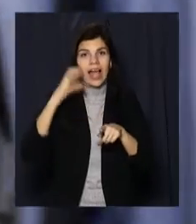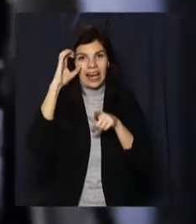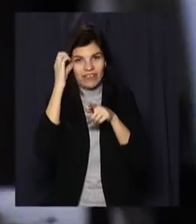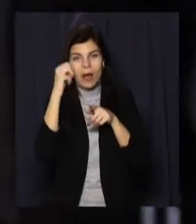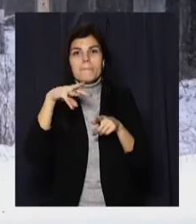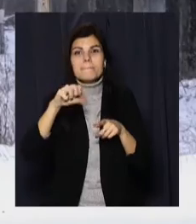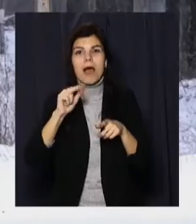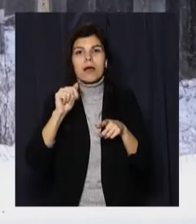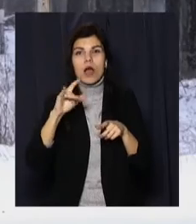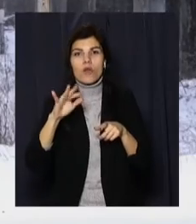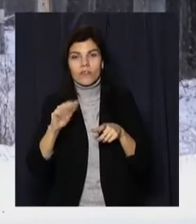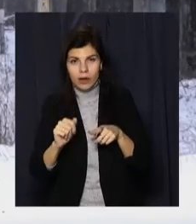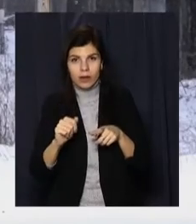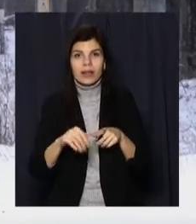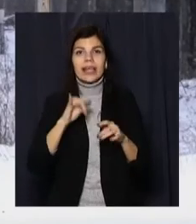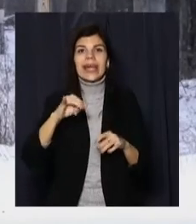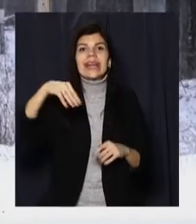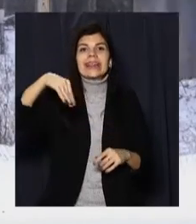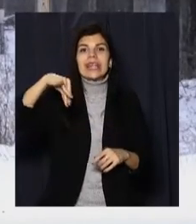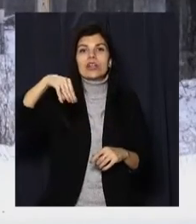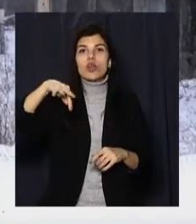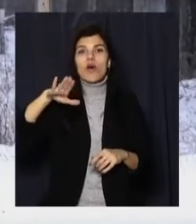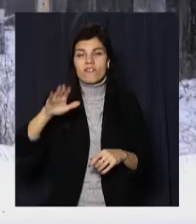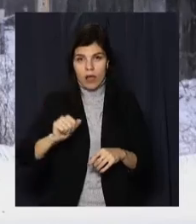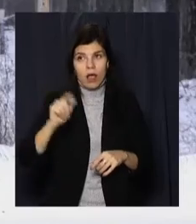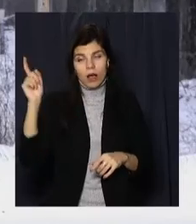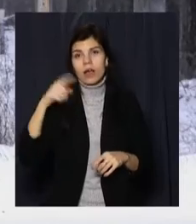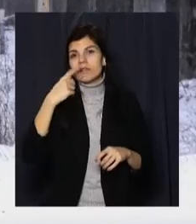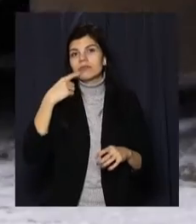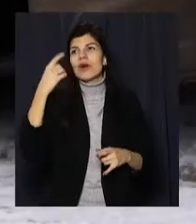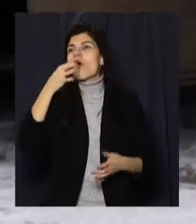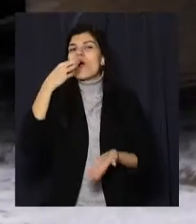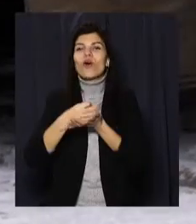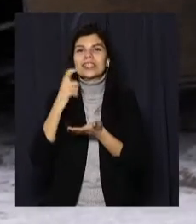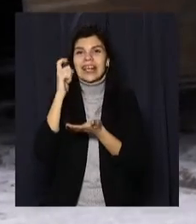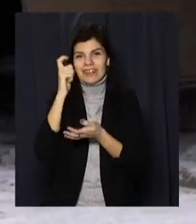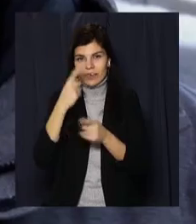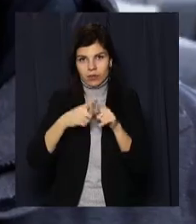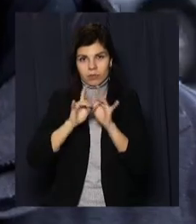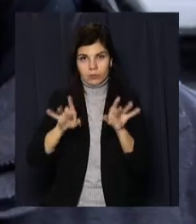та Макарова і Макарова та Титова, кажуть у КП «Дніпровський електротранспорт».